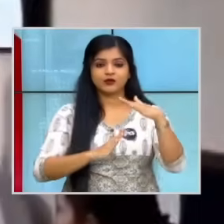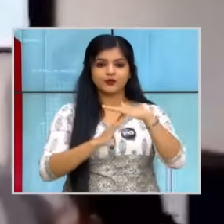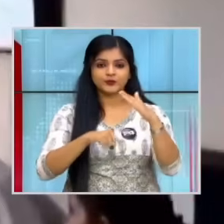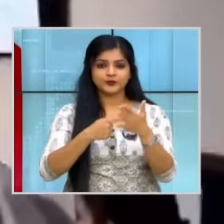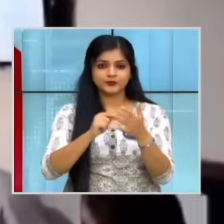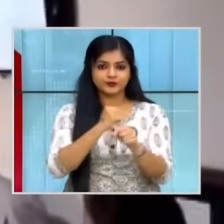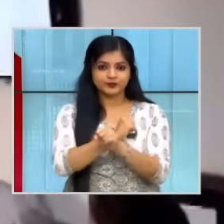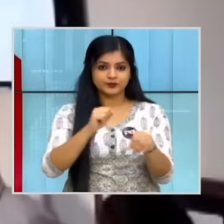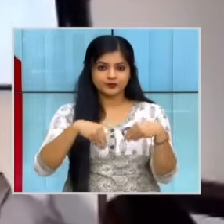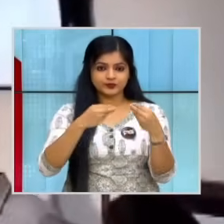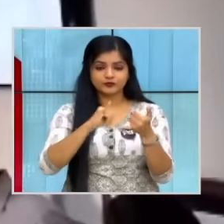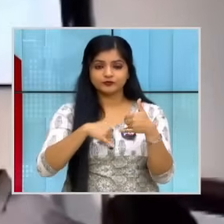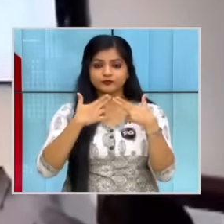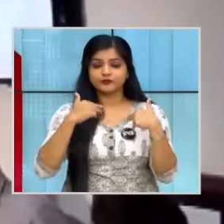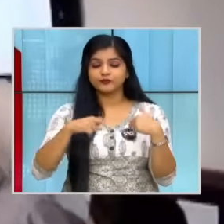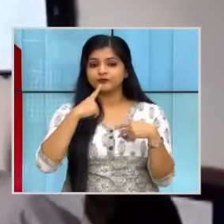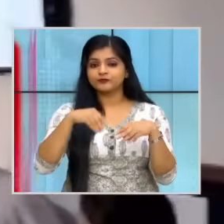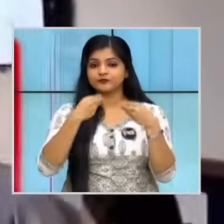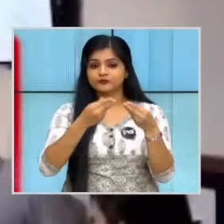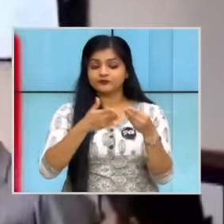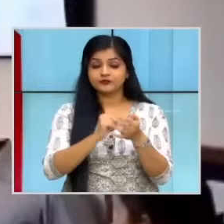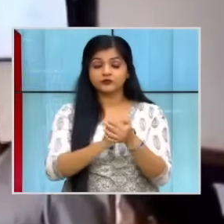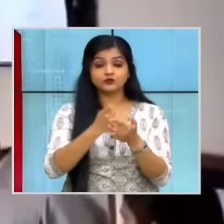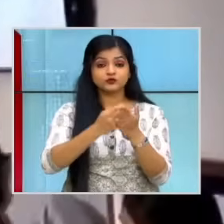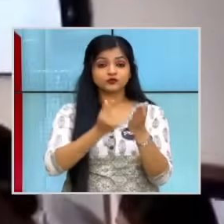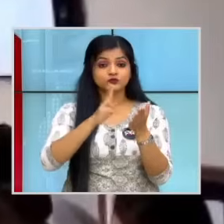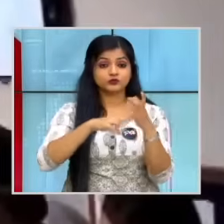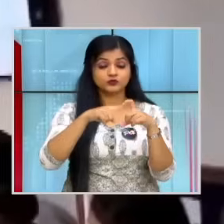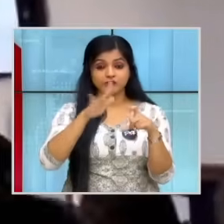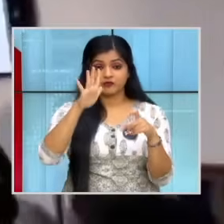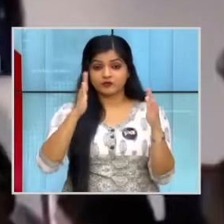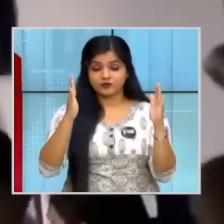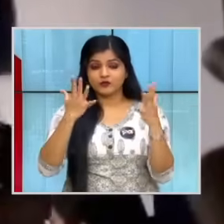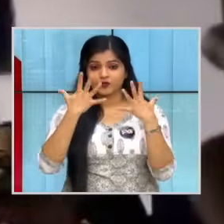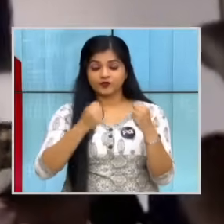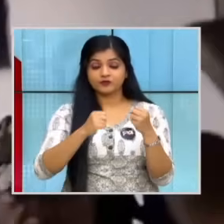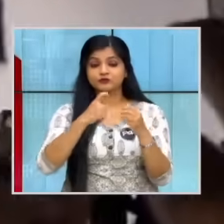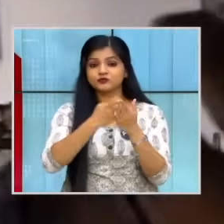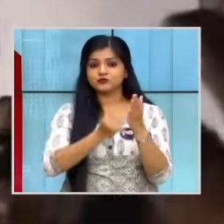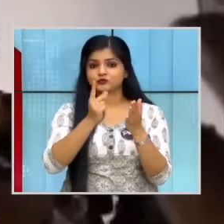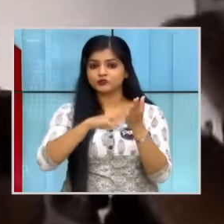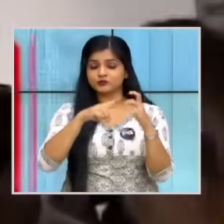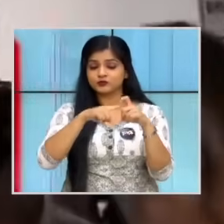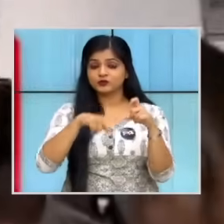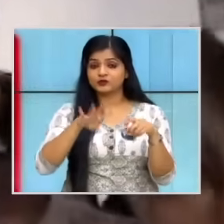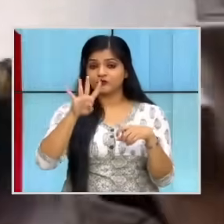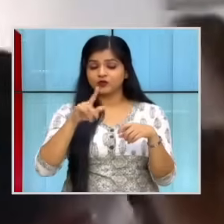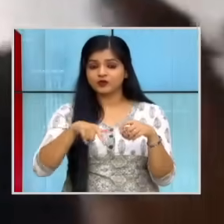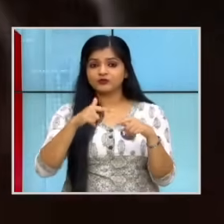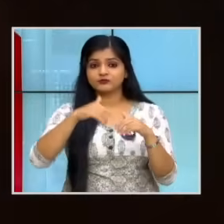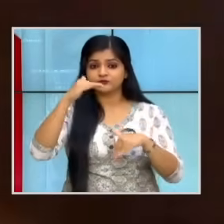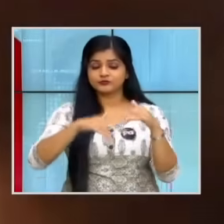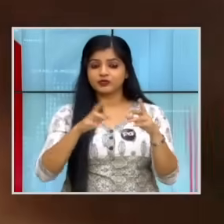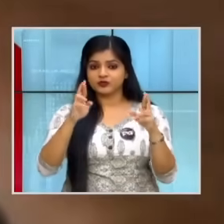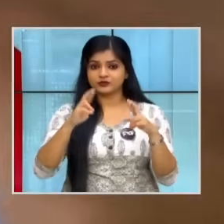ജാമ്യം അരവിന്ദ് കെജ്രിവാളിന് അനുവദിച്ചിരിക്കുന്നത്. ജൂൺ 5 വരെ ആവശ്യപ്പെട്ടിരുന്നു. കാരണം ജൂൺ 4-നാണ് തെരഞ്ഞെടുപ്പ് ഫലം വരുന്നത്. അതുകൊണ്ട് തന്നെ